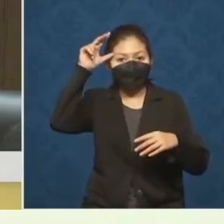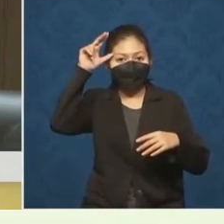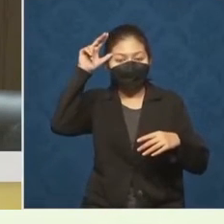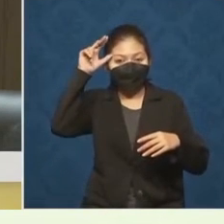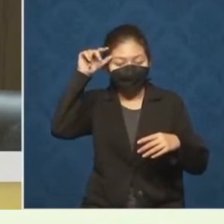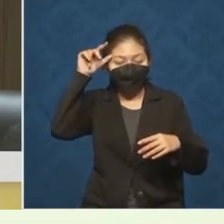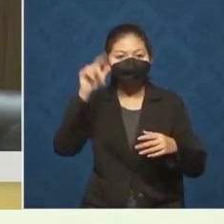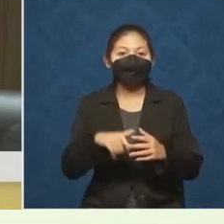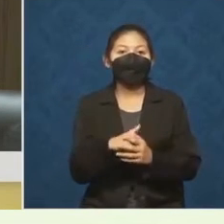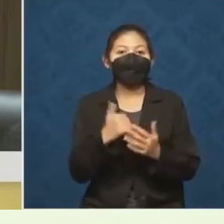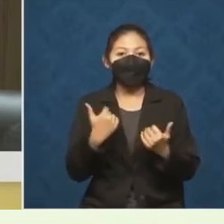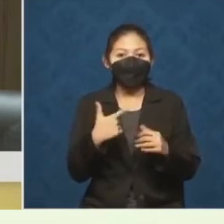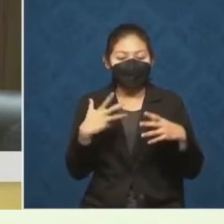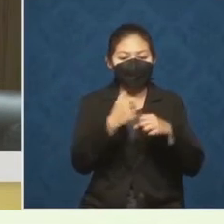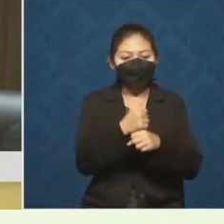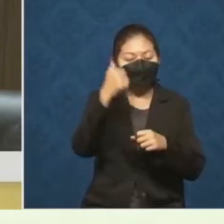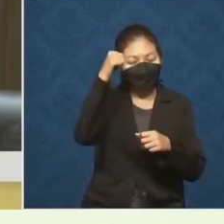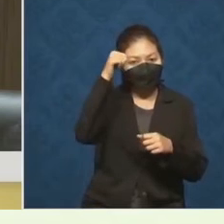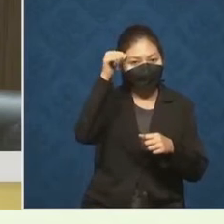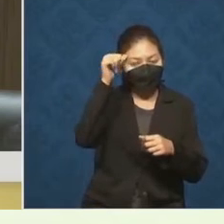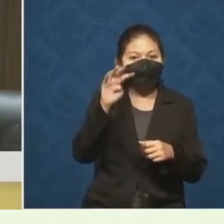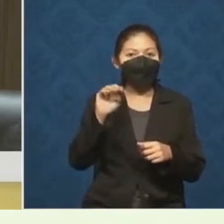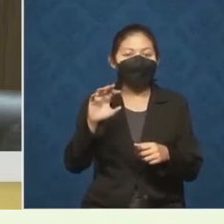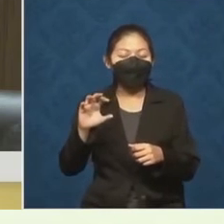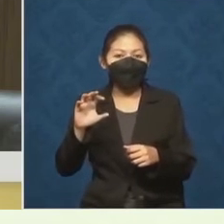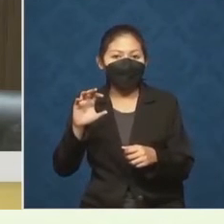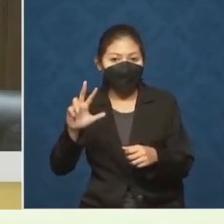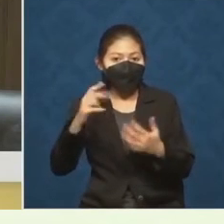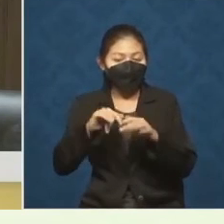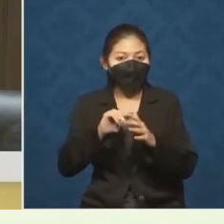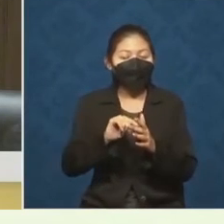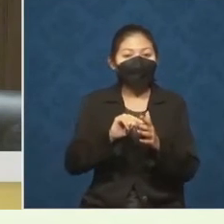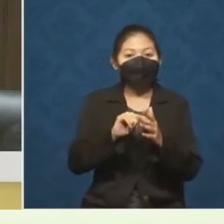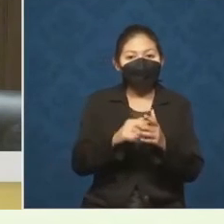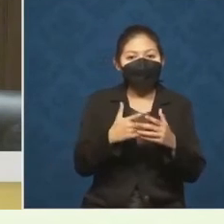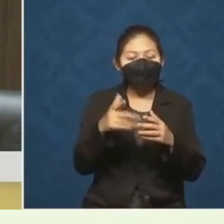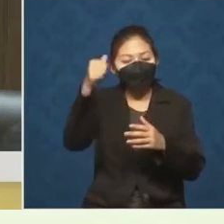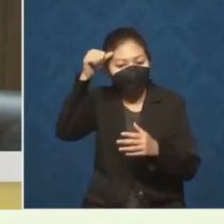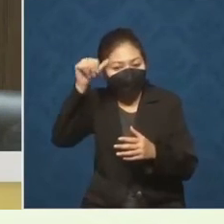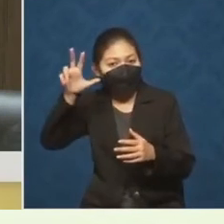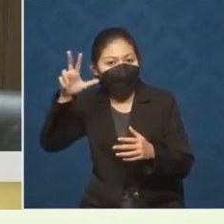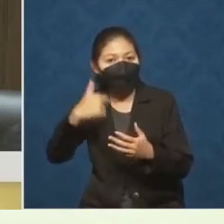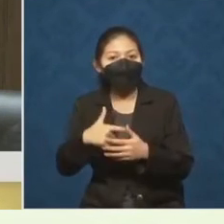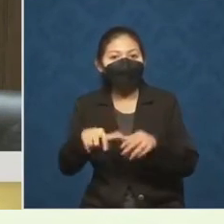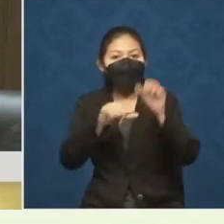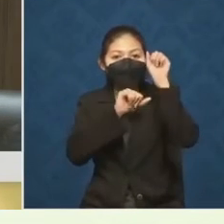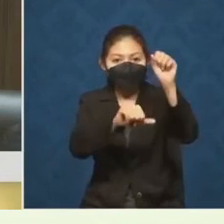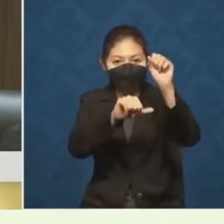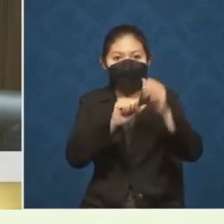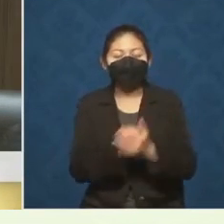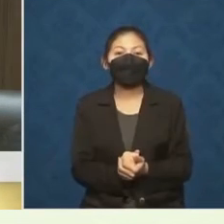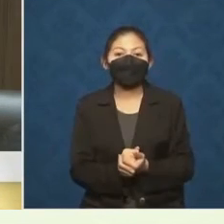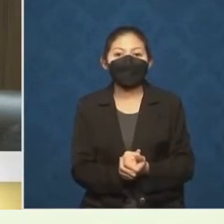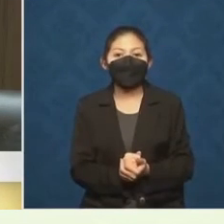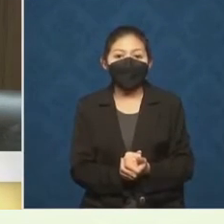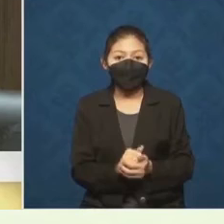ทรปราการ43วันประกาศผลนครศรีธรรมราช3วันประกาศผลนะครับไม่ถึง60